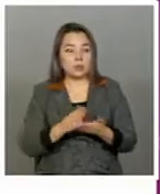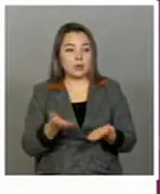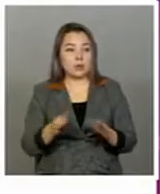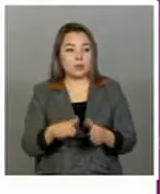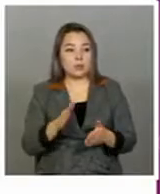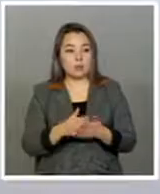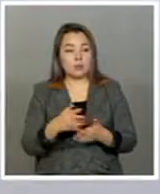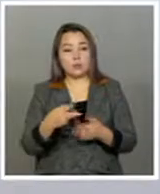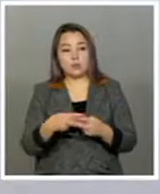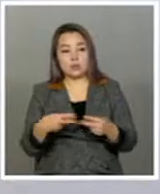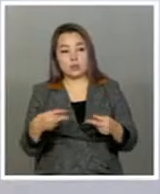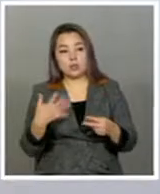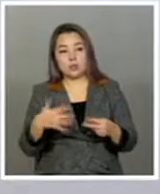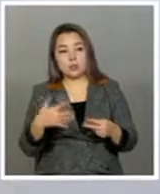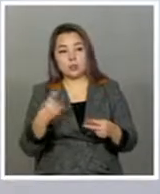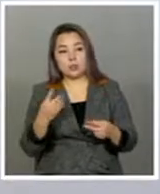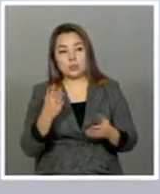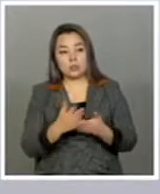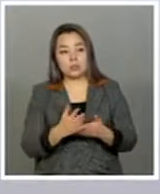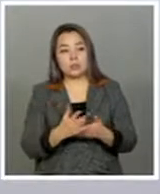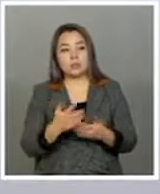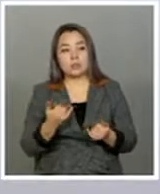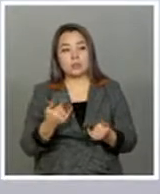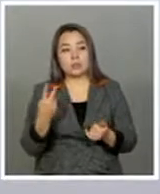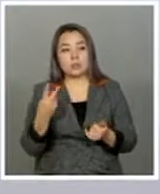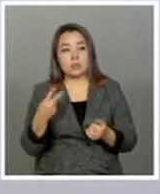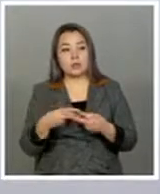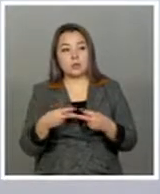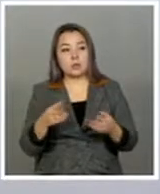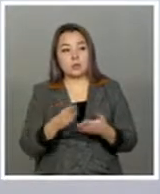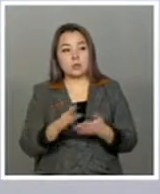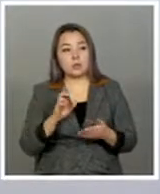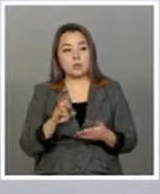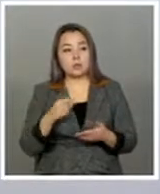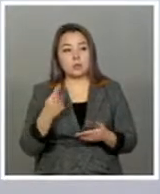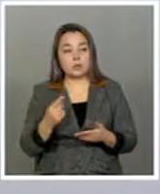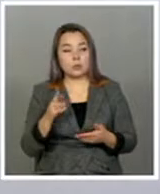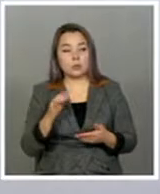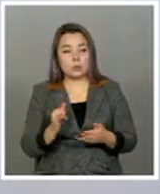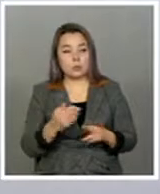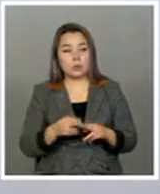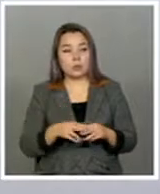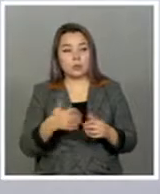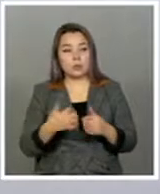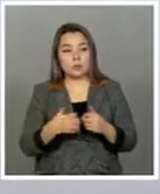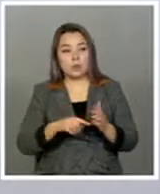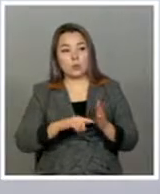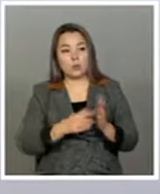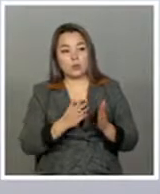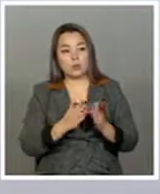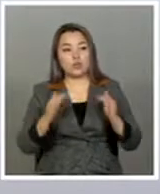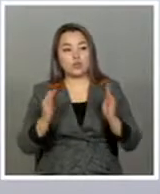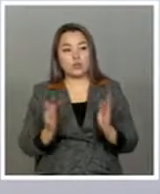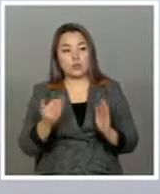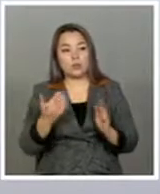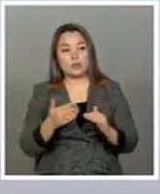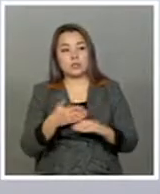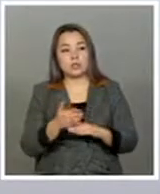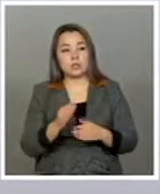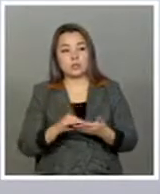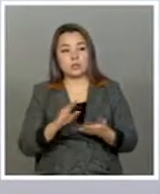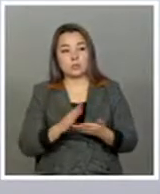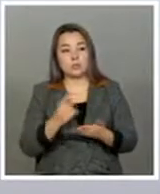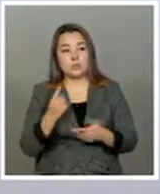тең 51-ге. Екінші теңдеуінен B1 және Q ортақ көбейткіш ретінде жақша сыртына шығады. Жақша ішінде